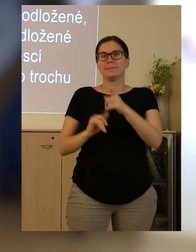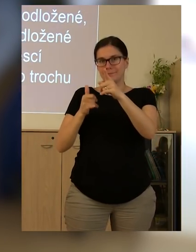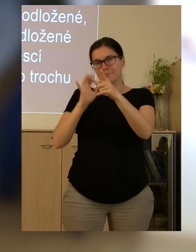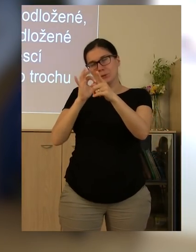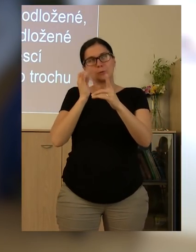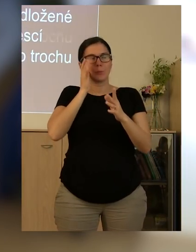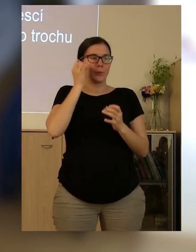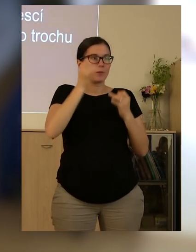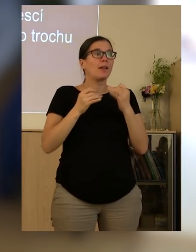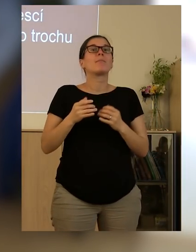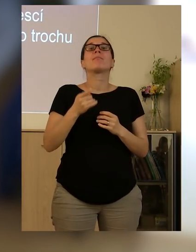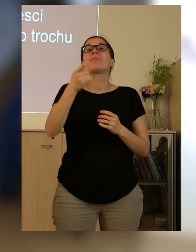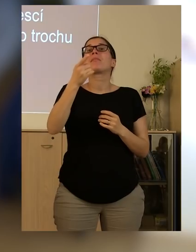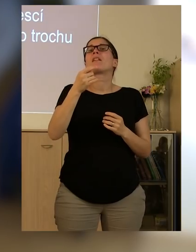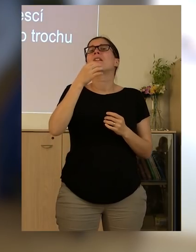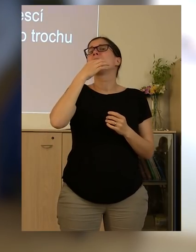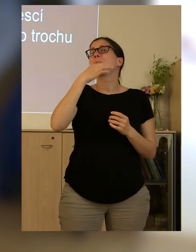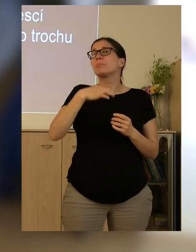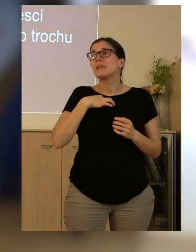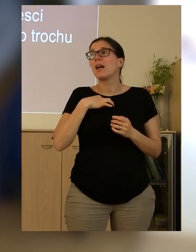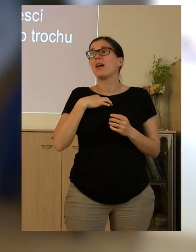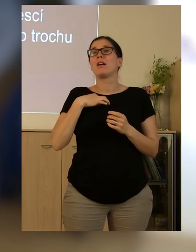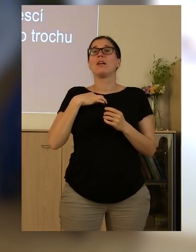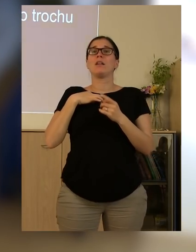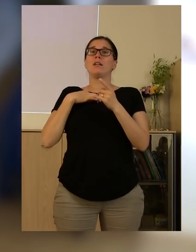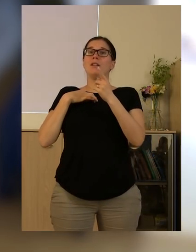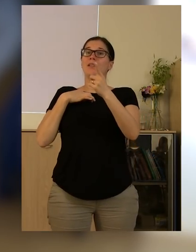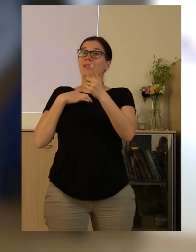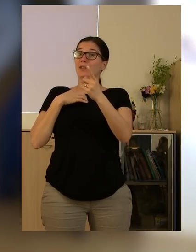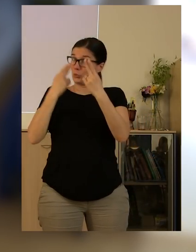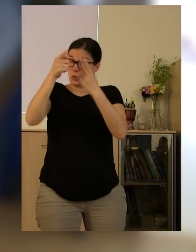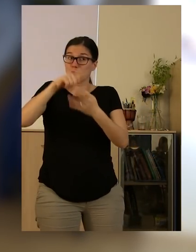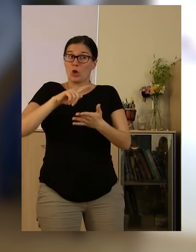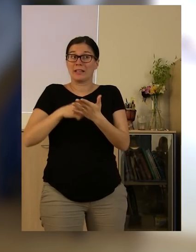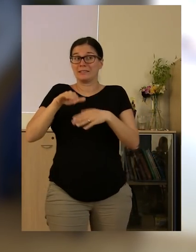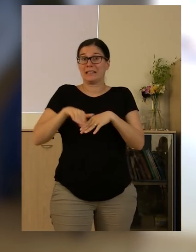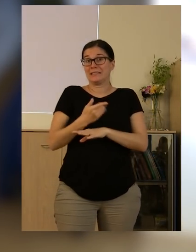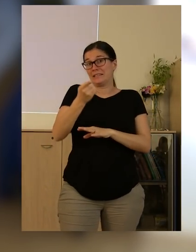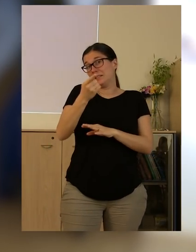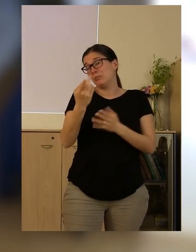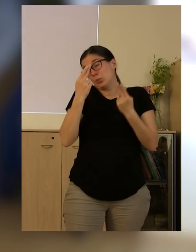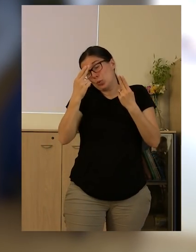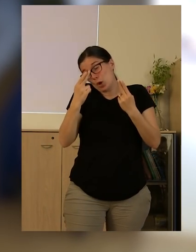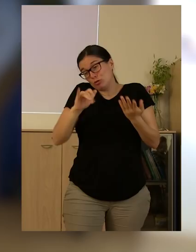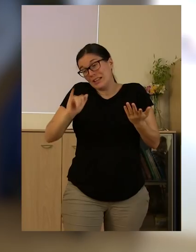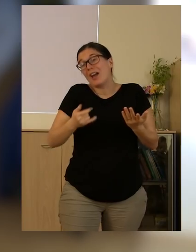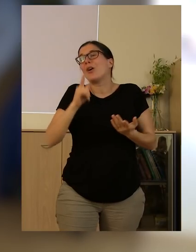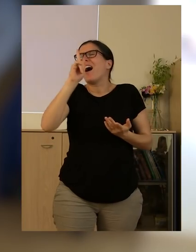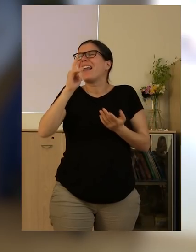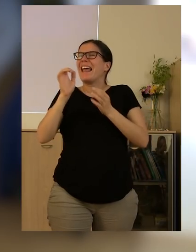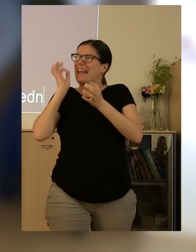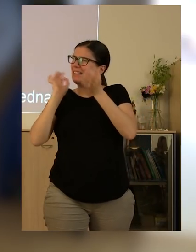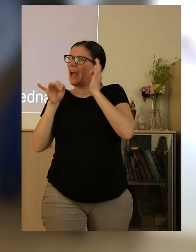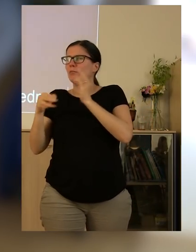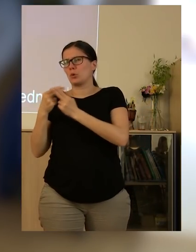Ty otázky nejsou, tohle to, co jste položila, to je právě podle mě skoro jedna z nejzásadnějších otázek. Jo. Ale já si myslím, že ty indiáni to říkají